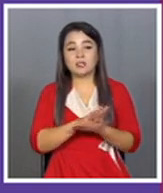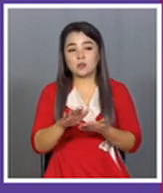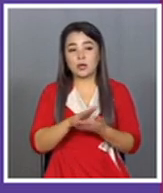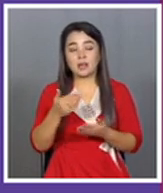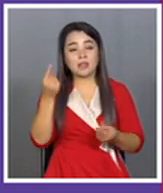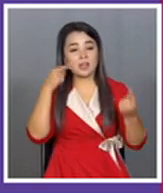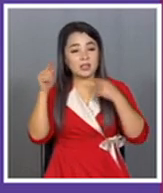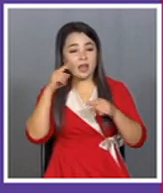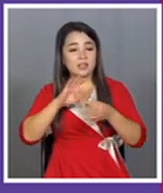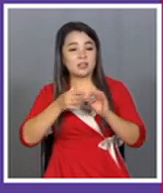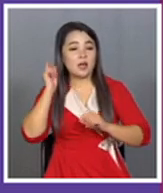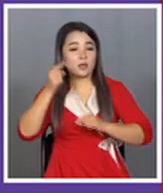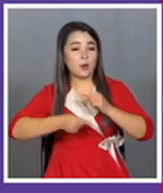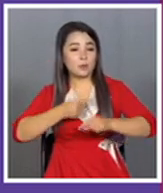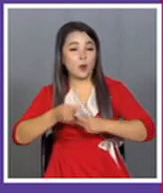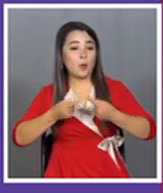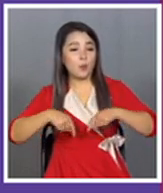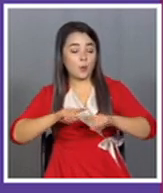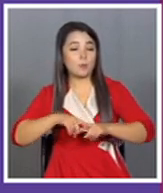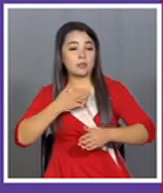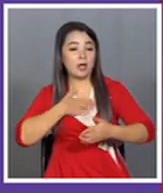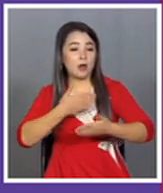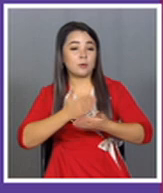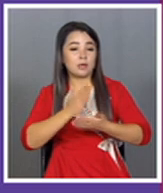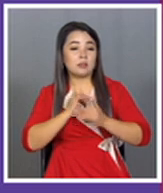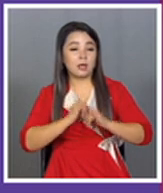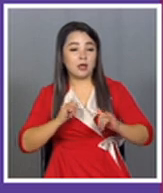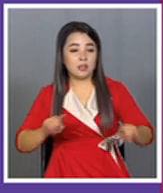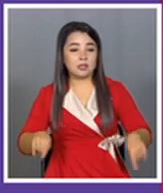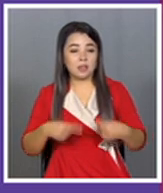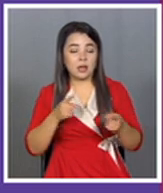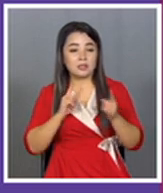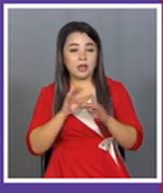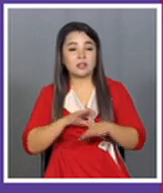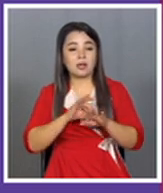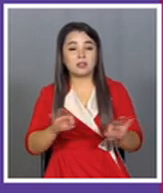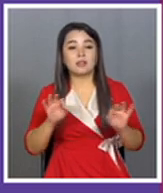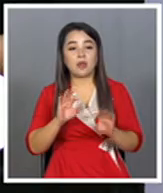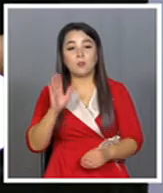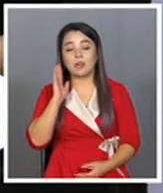идеяларының қоғамдық дамуға тигізген ықпалын талдаймыз.